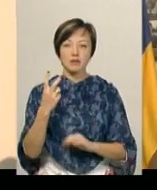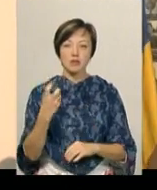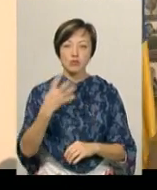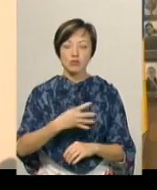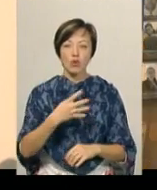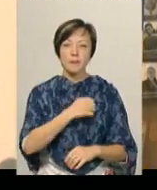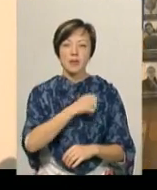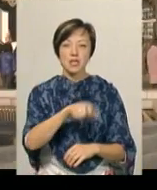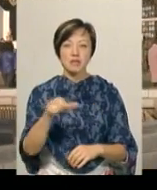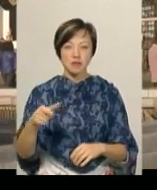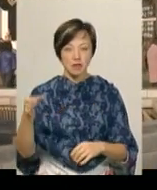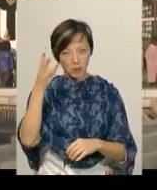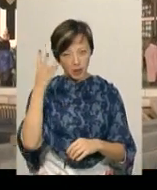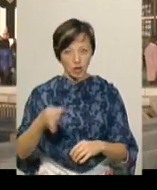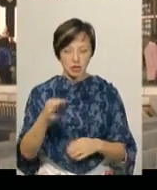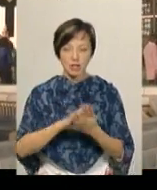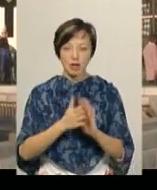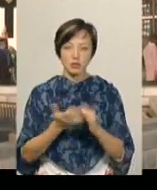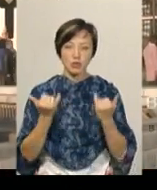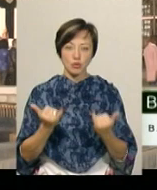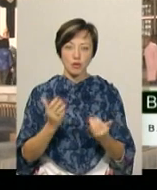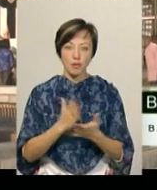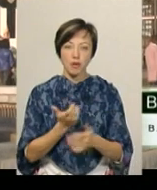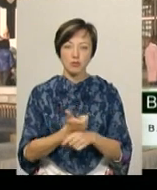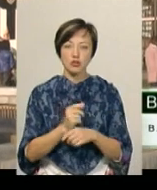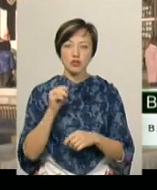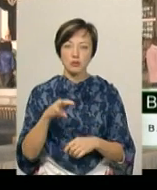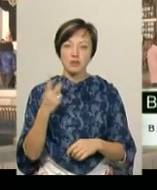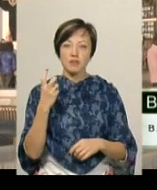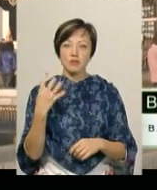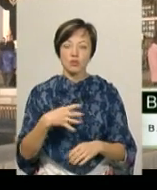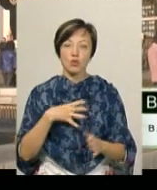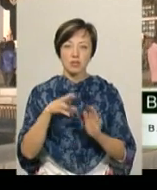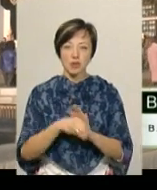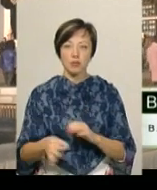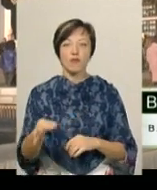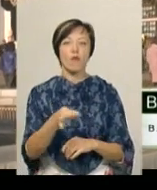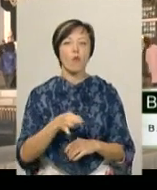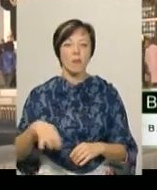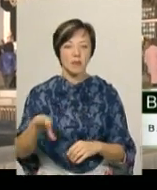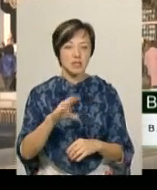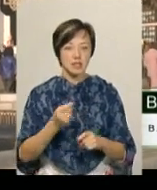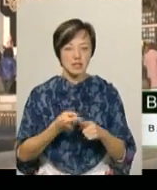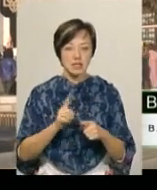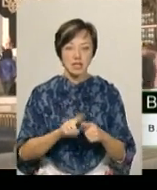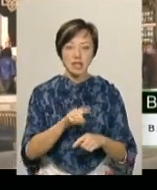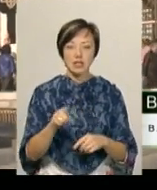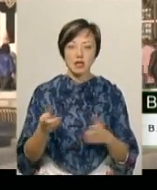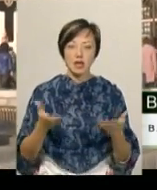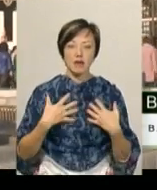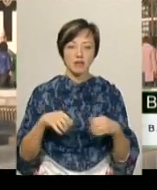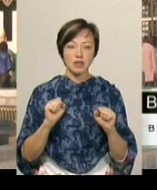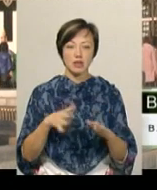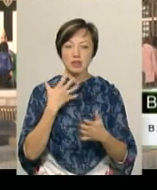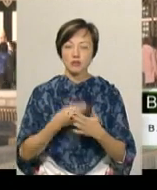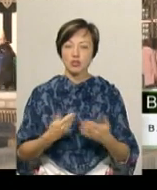240 бійців з Хмельниччини. Станом на сьогодні ми маємо більше, ніж 240 загиблих в області. Це ті, які віддали своє